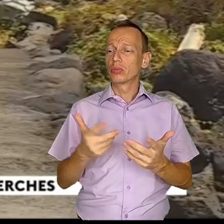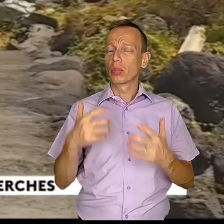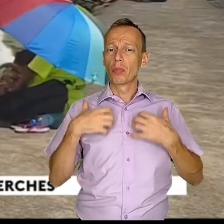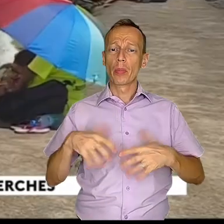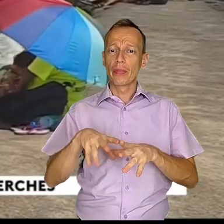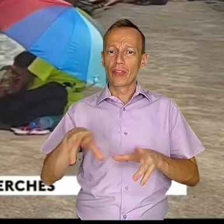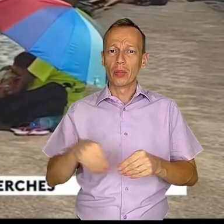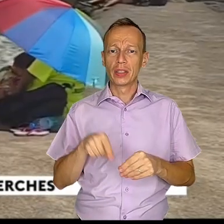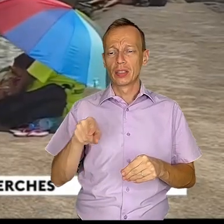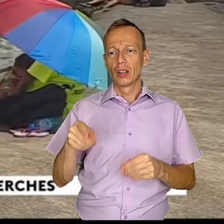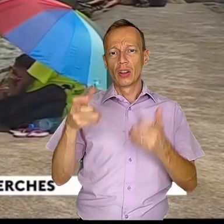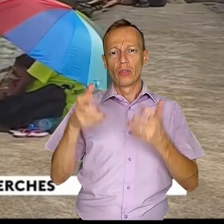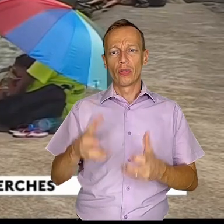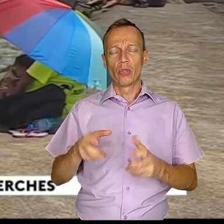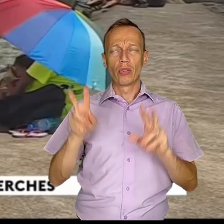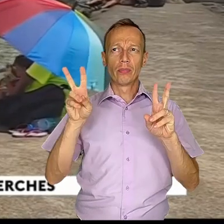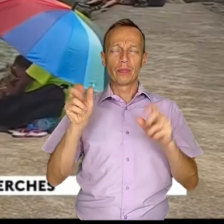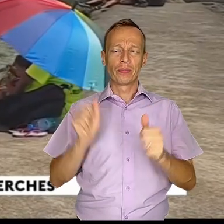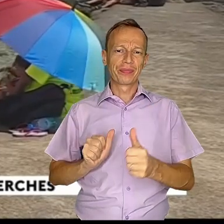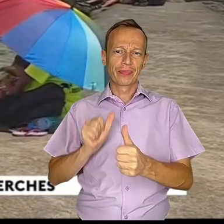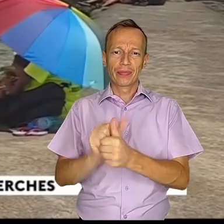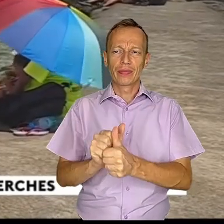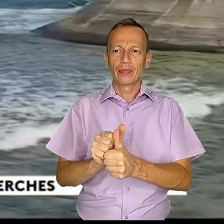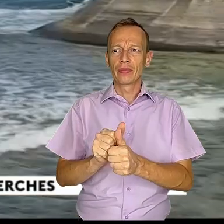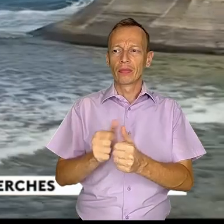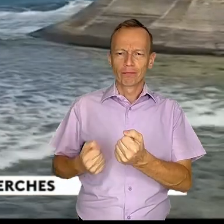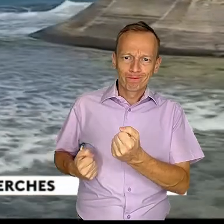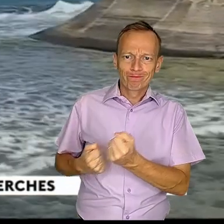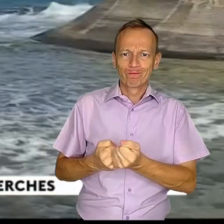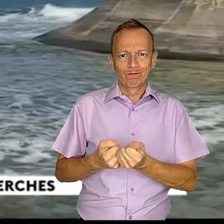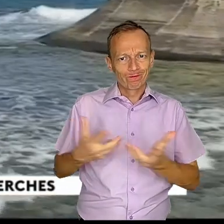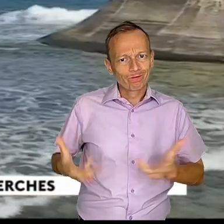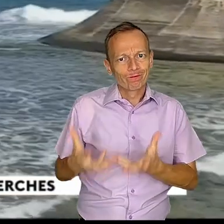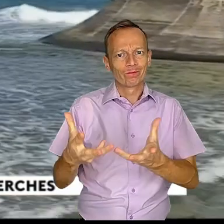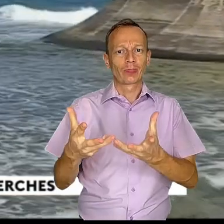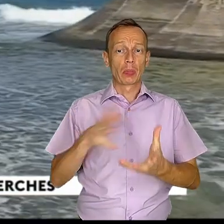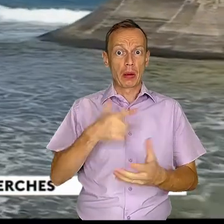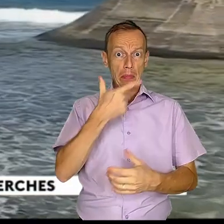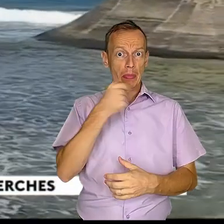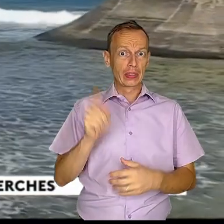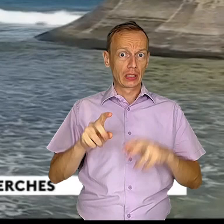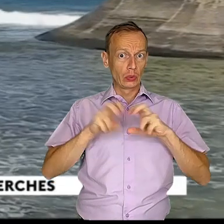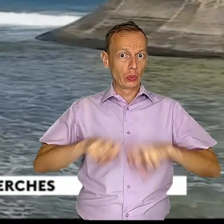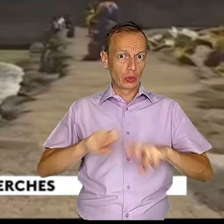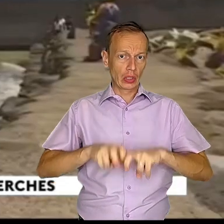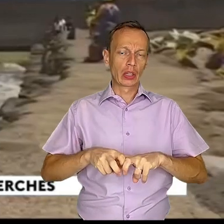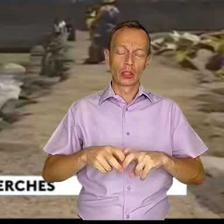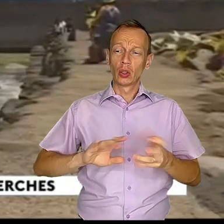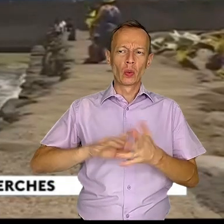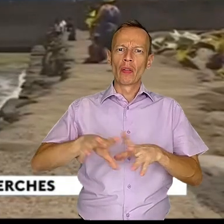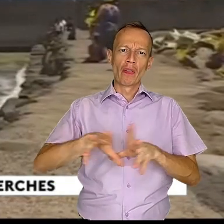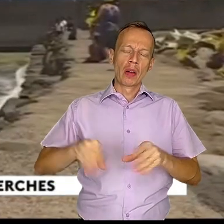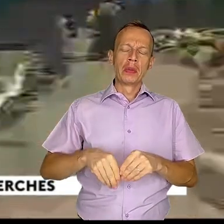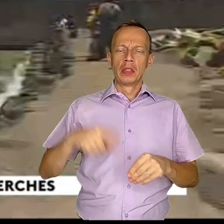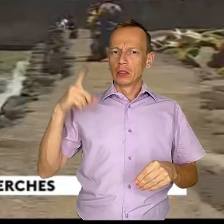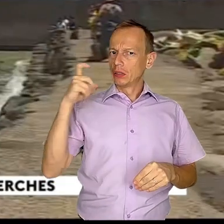sont quelques membres de la famille qui nous l'ont dit, pour aussi être avec eux en termes de soutien moral, parce que